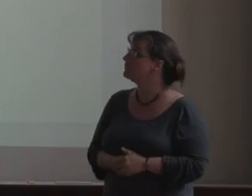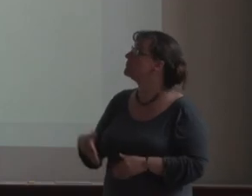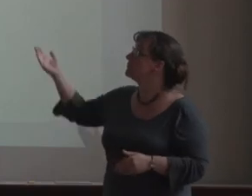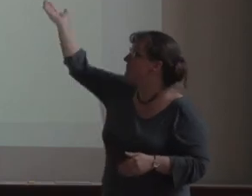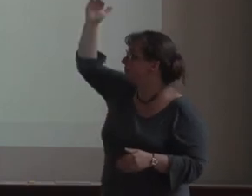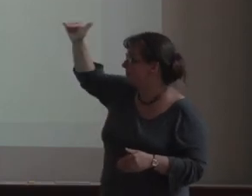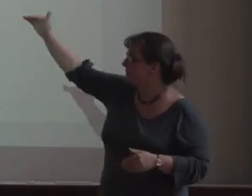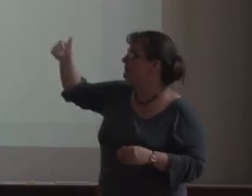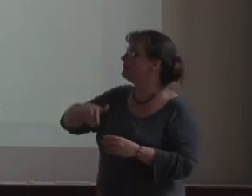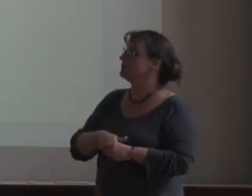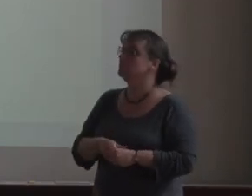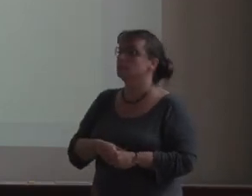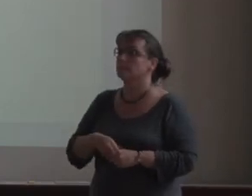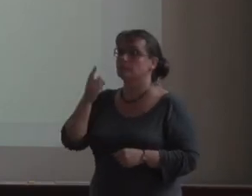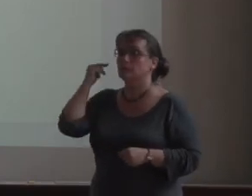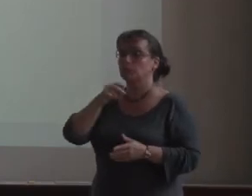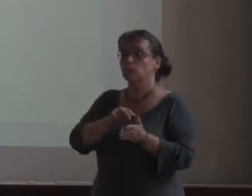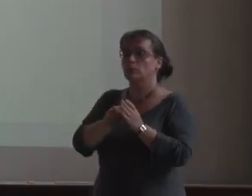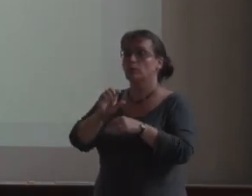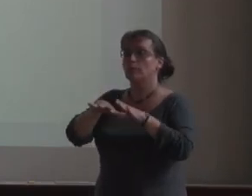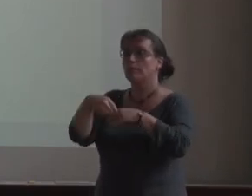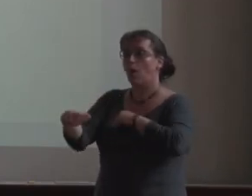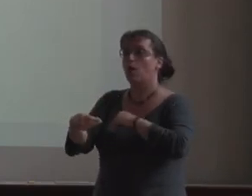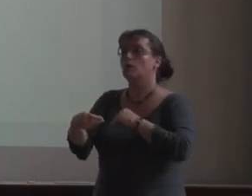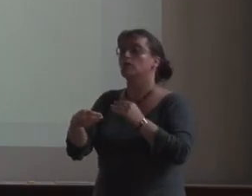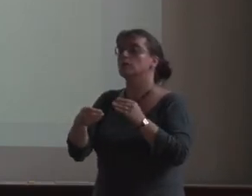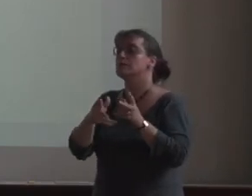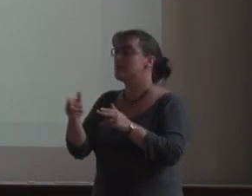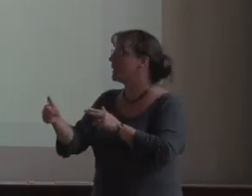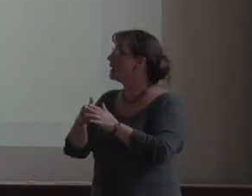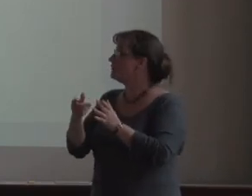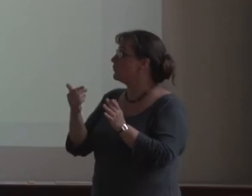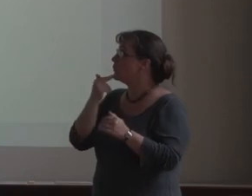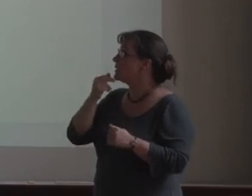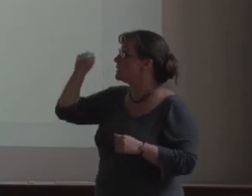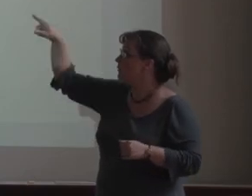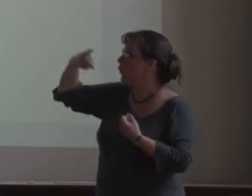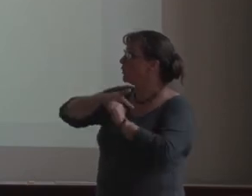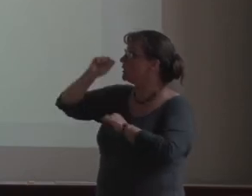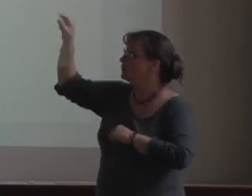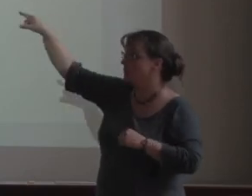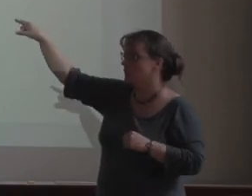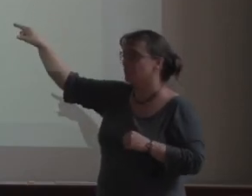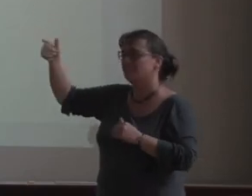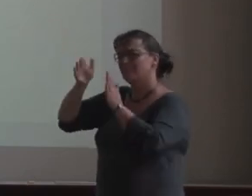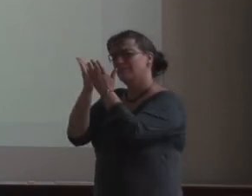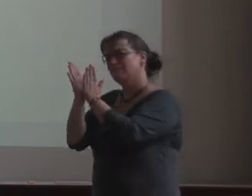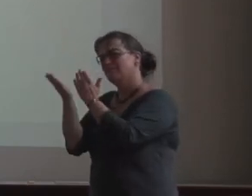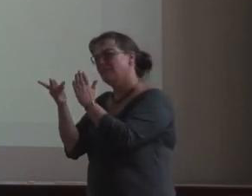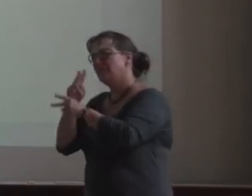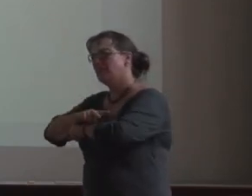série, on utilise pSerial, module ultra standard, donc pas dans la bibliothèque, dans la lib Python,